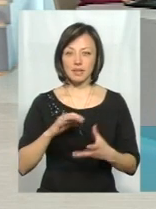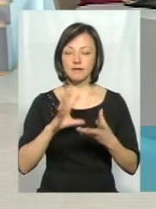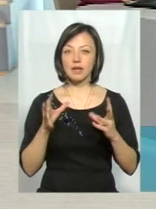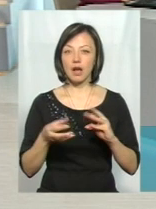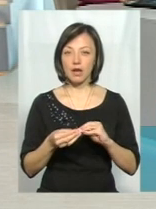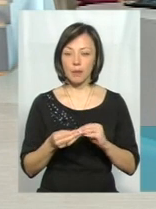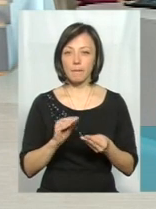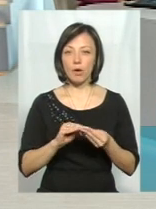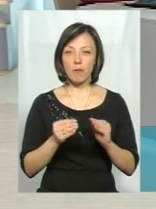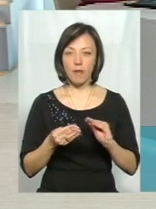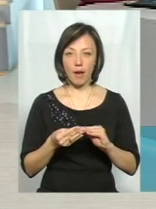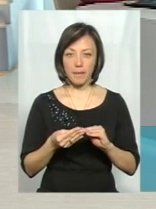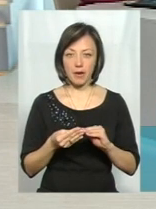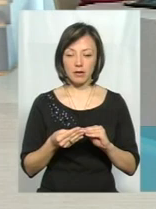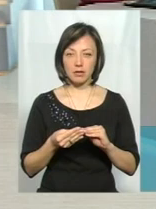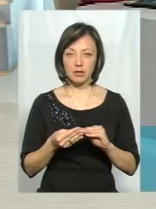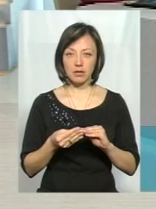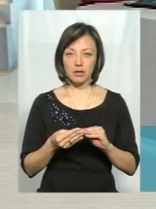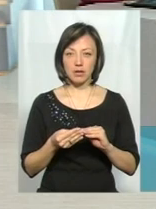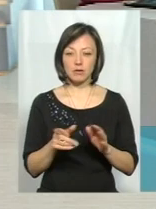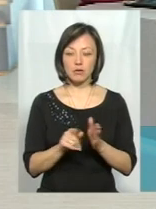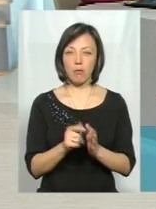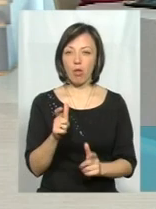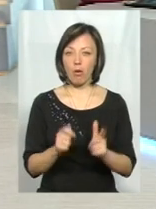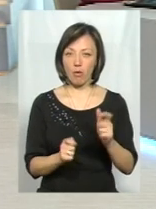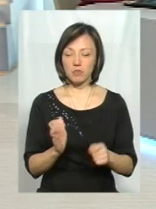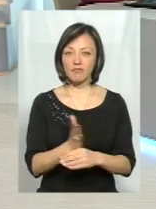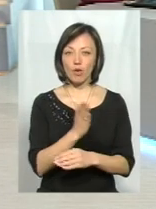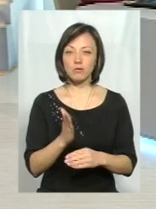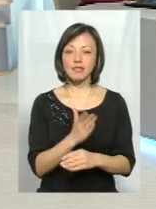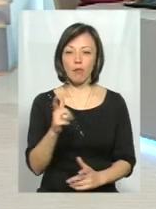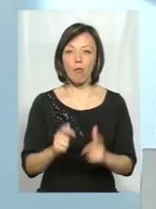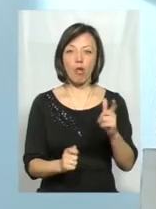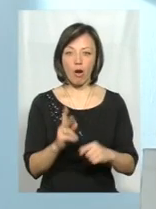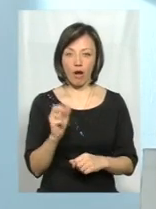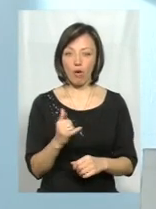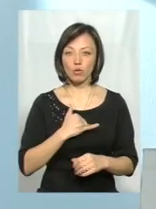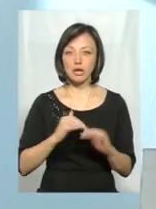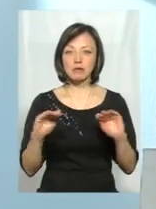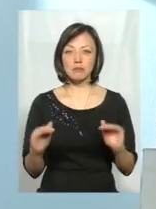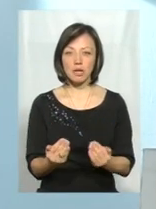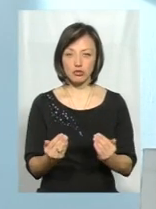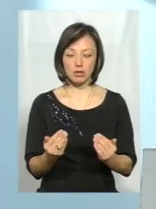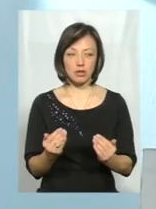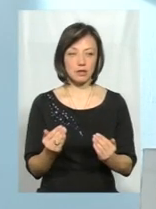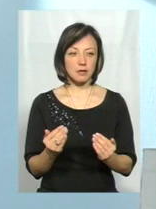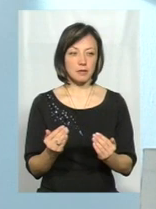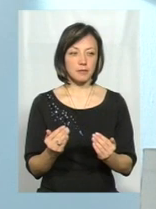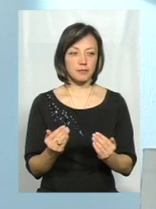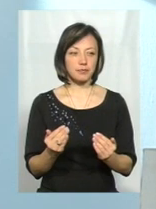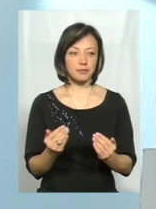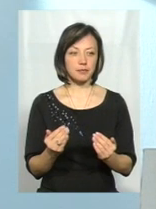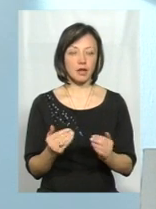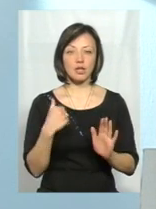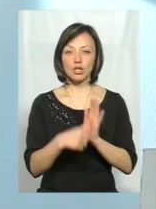взагалі проблема з молоком, з виробництвом молока. У нас зменшилось на